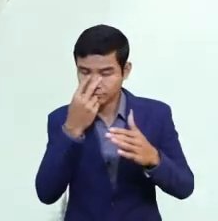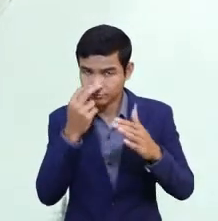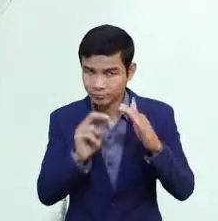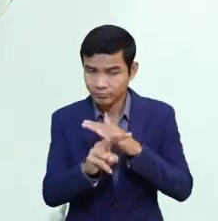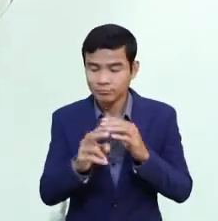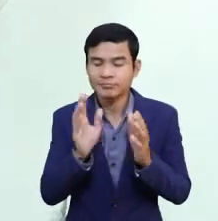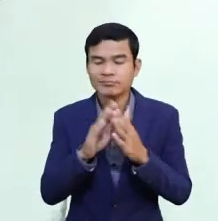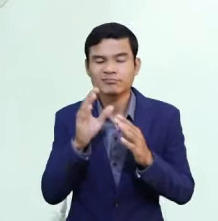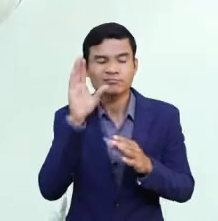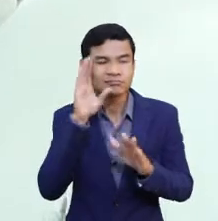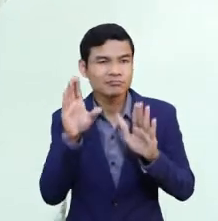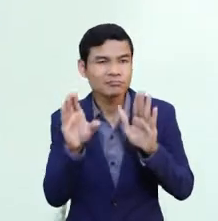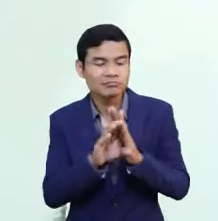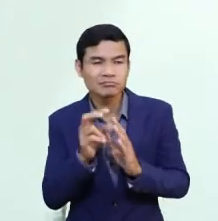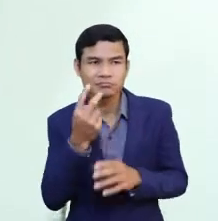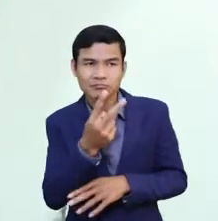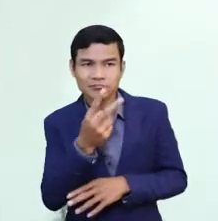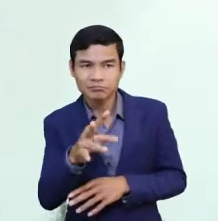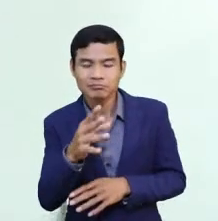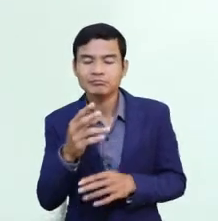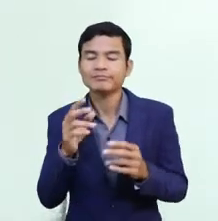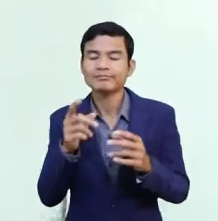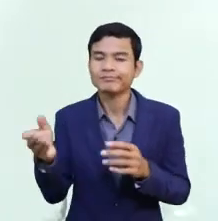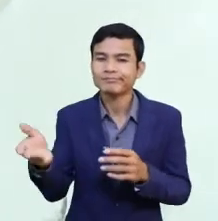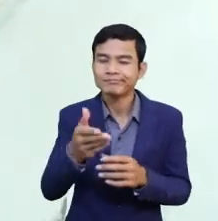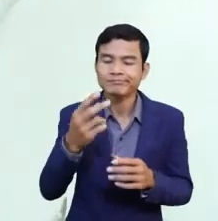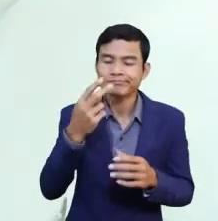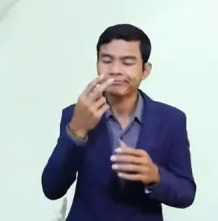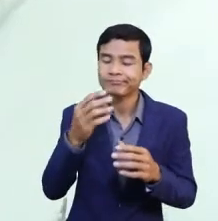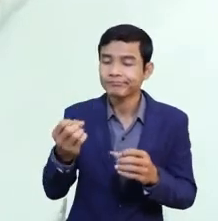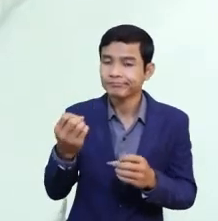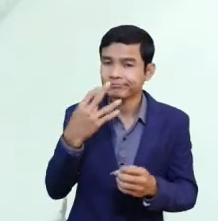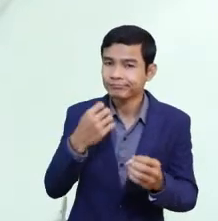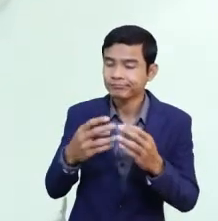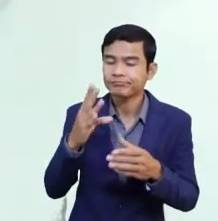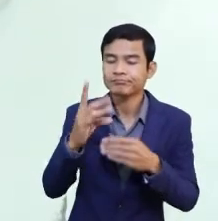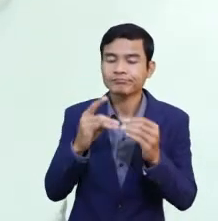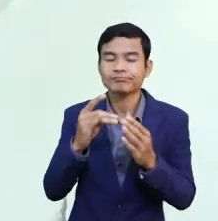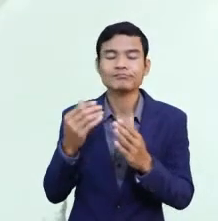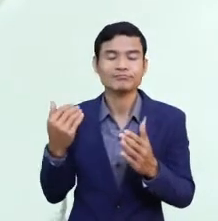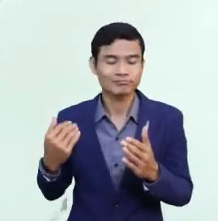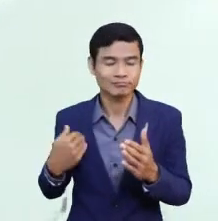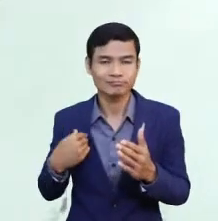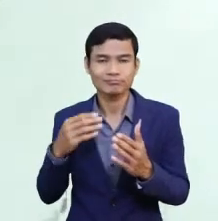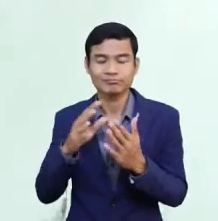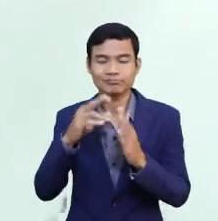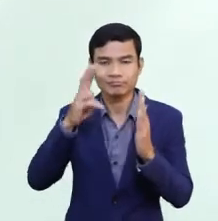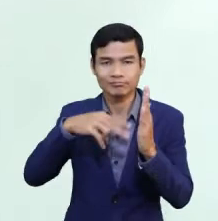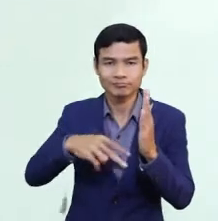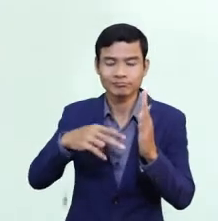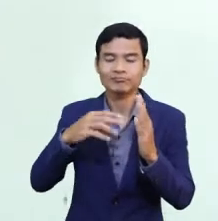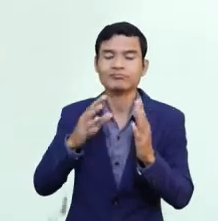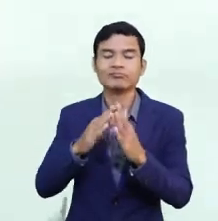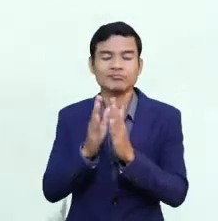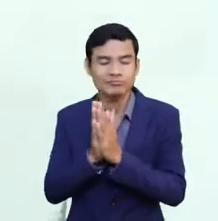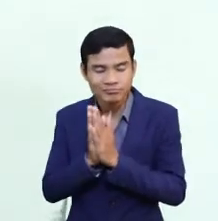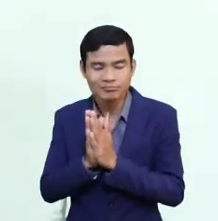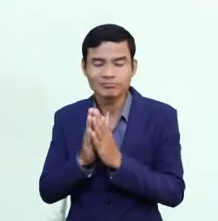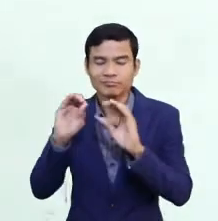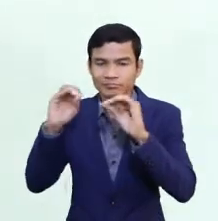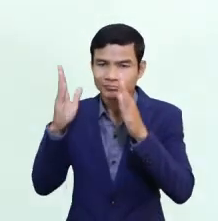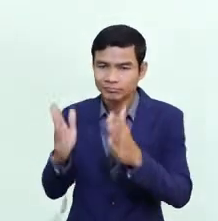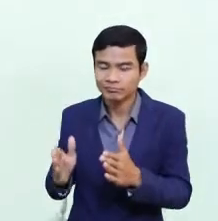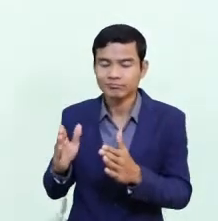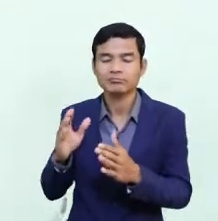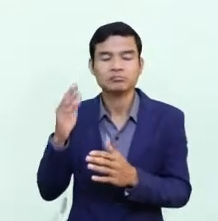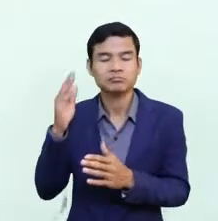con mơ rụp hiệp nè cha nè khơi rụp hiệp từng ok nó không tiết kia sả la hai miên chùm riệp lia mạ chùm riệp xua nè khâu chẳng hai nè khâu có